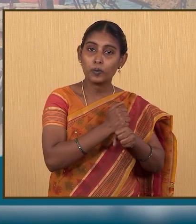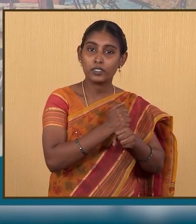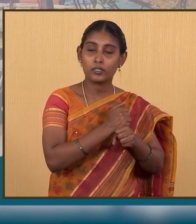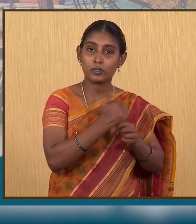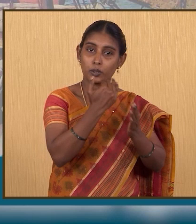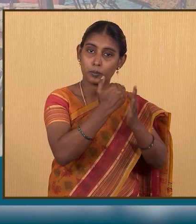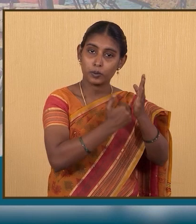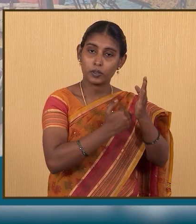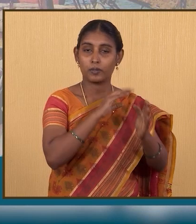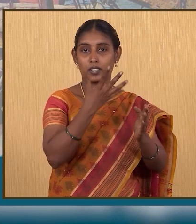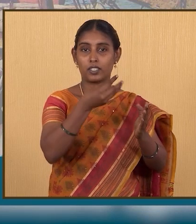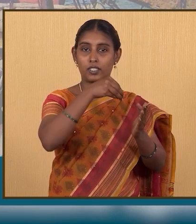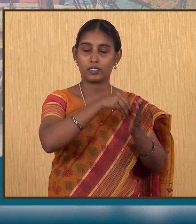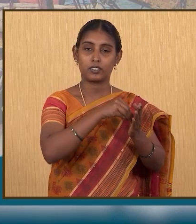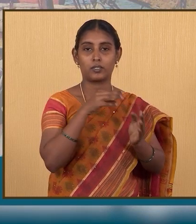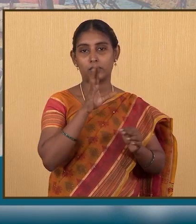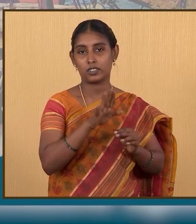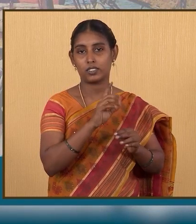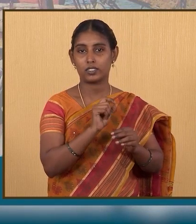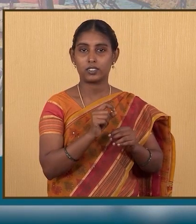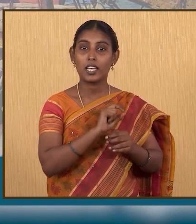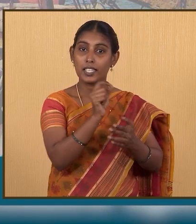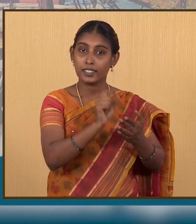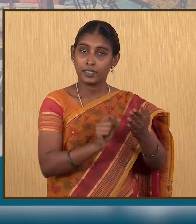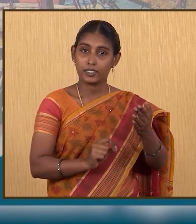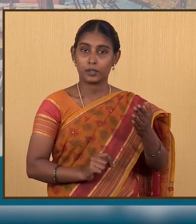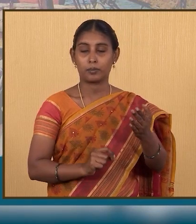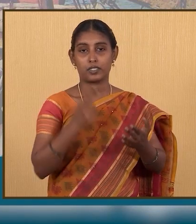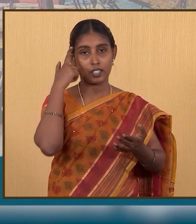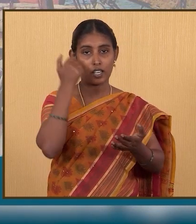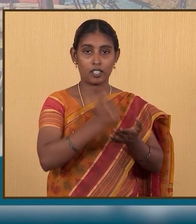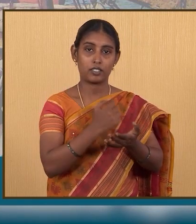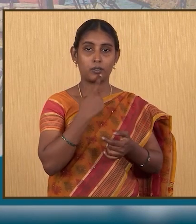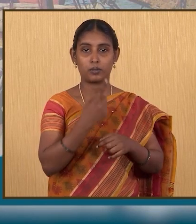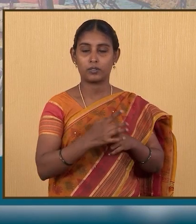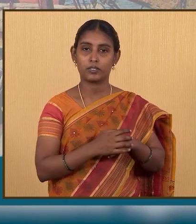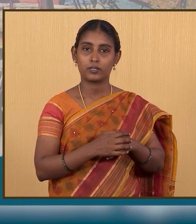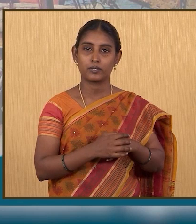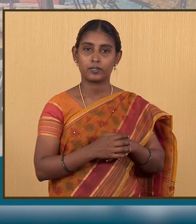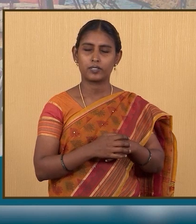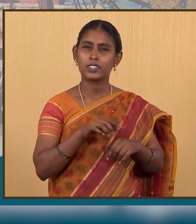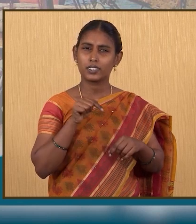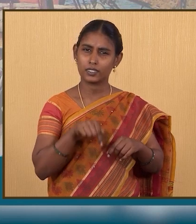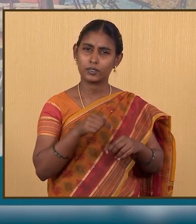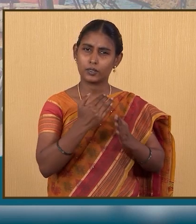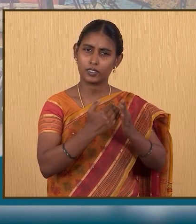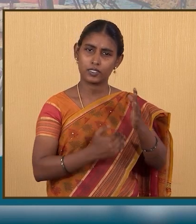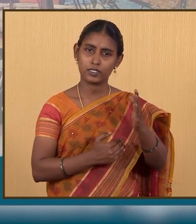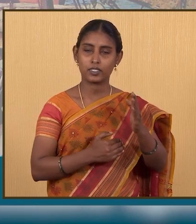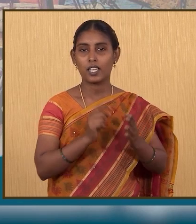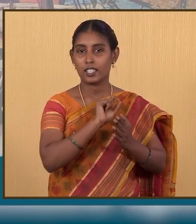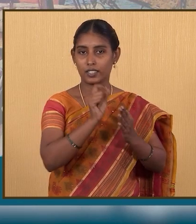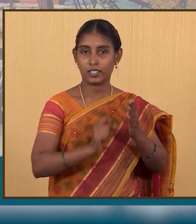அரசாங்க ஆவணங்கள், இதையெல்லாம் நாம் எழுதப்பட்ட ஆதாரங்கள்னு சொல்லலாம். சரி, இதுவரைக்கும்